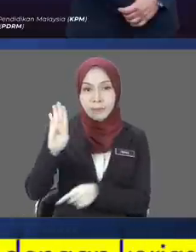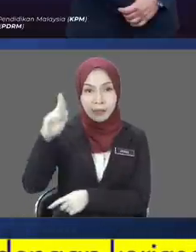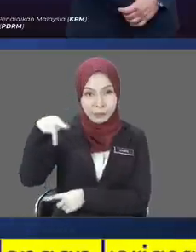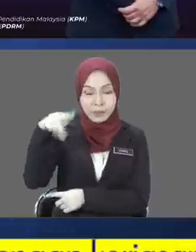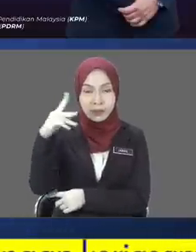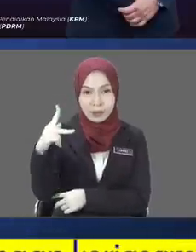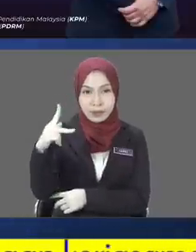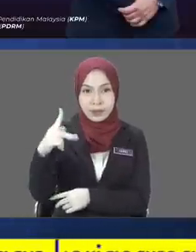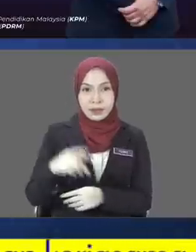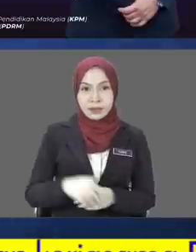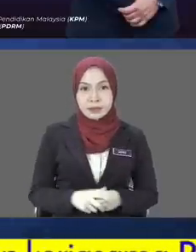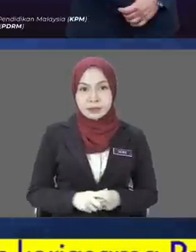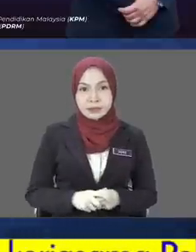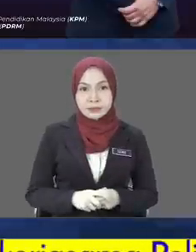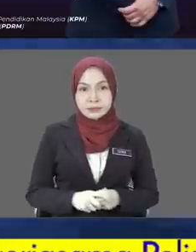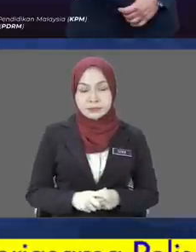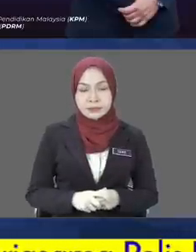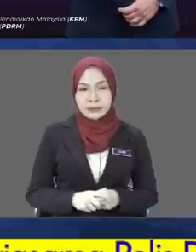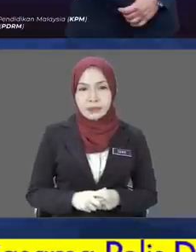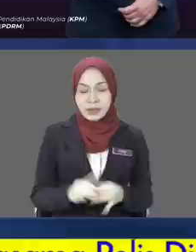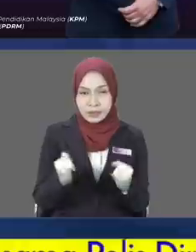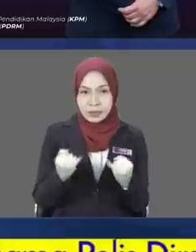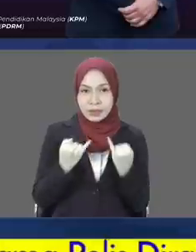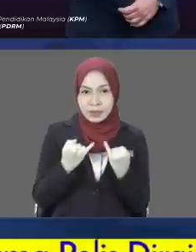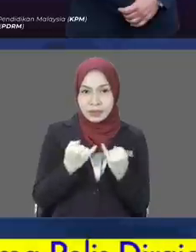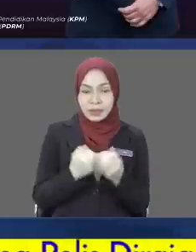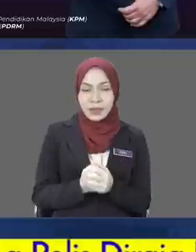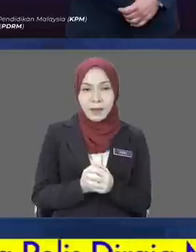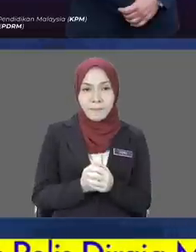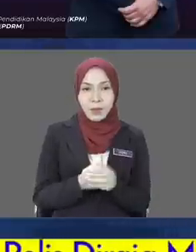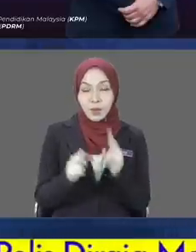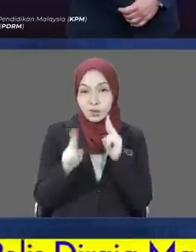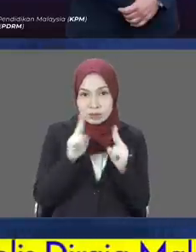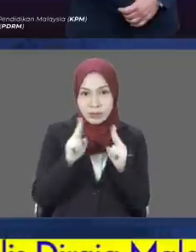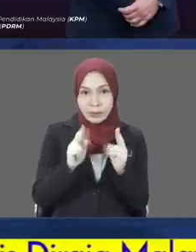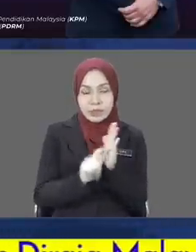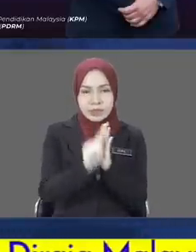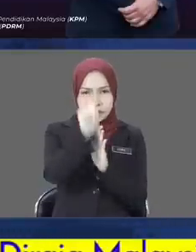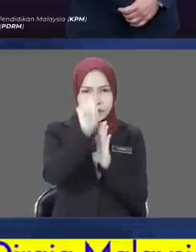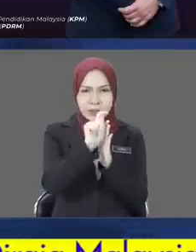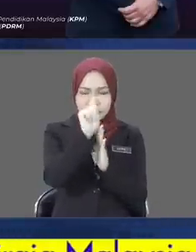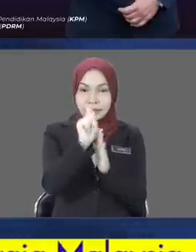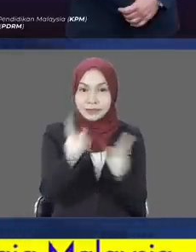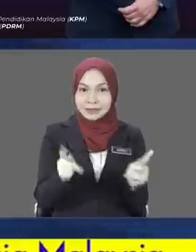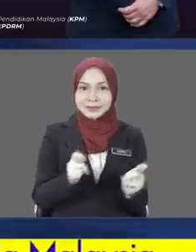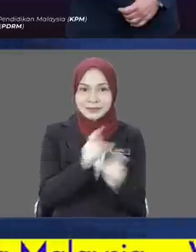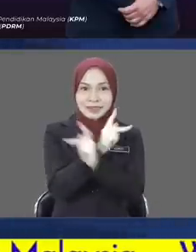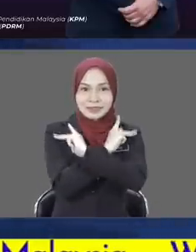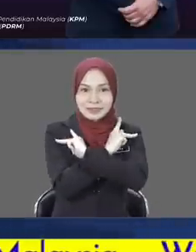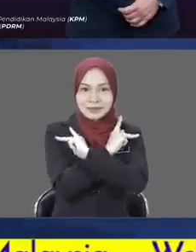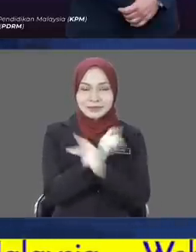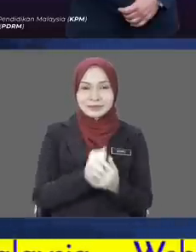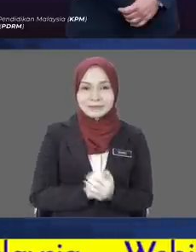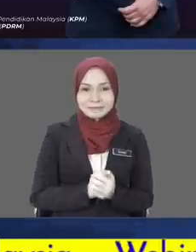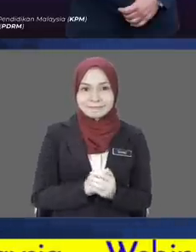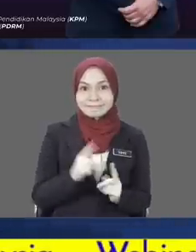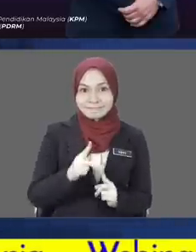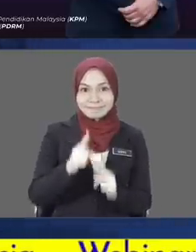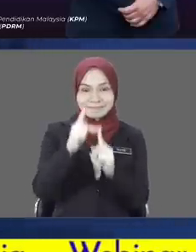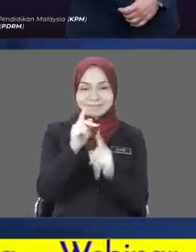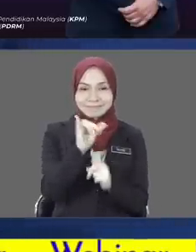kurikulum Kementerian Pendidikan Malaysia ingin merekamkan setinggi-tinggi penghargaan dan ucapan terima kasih